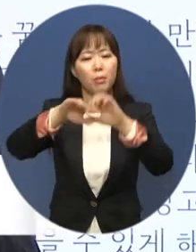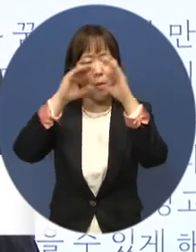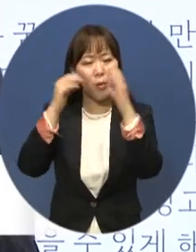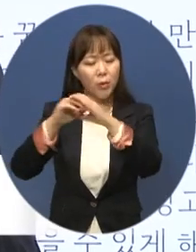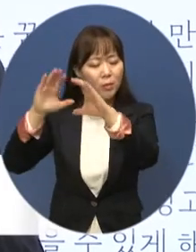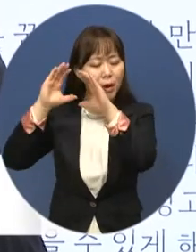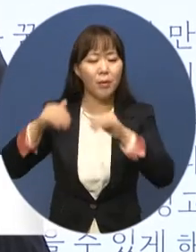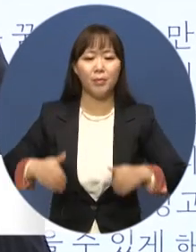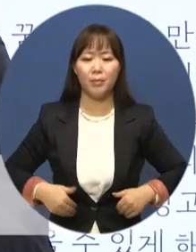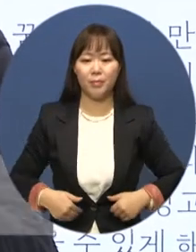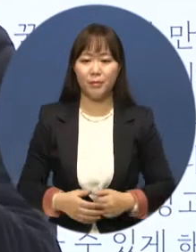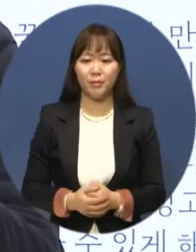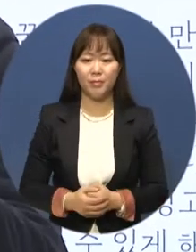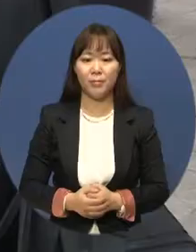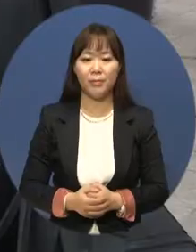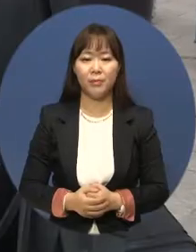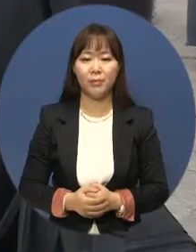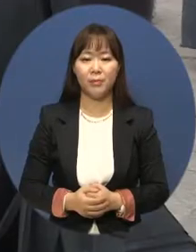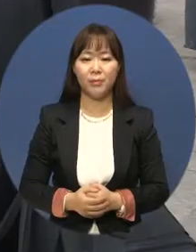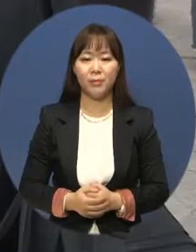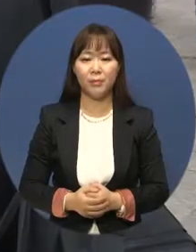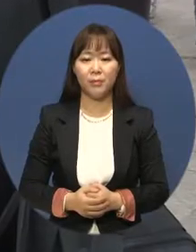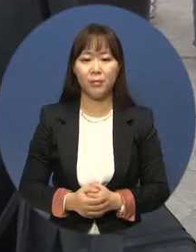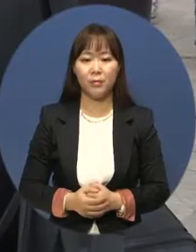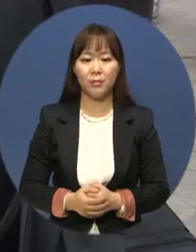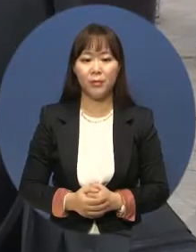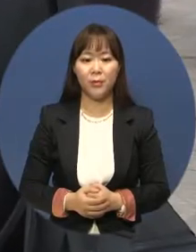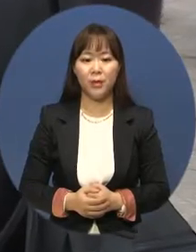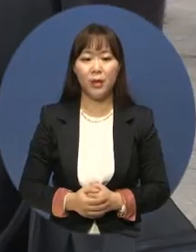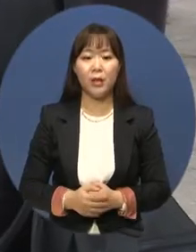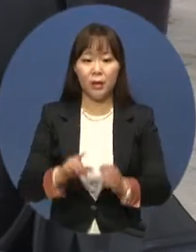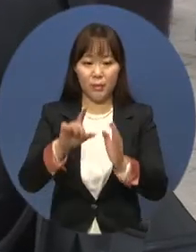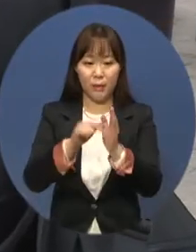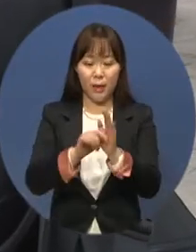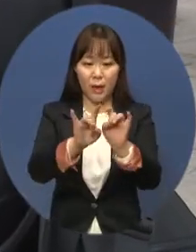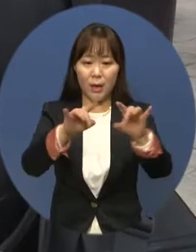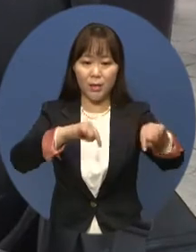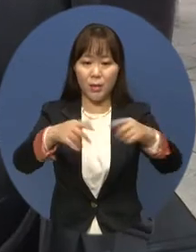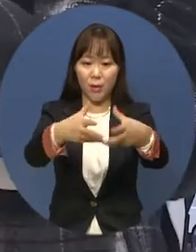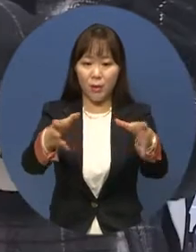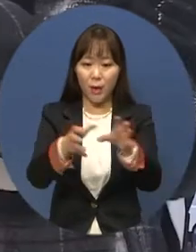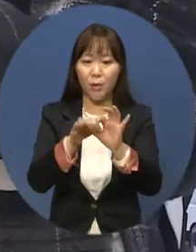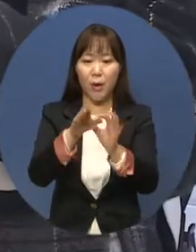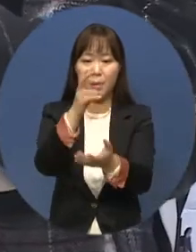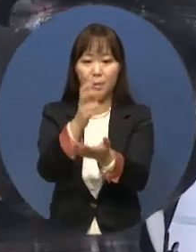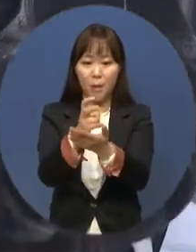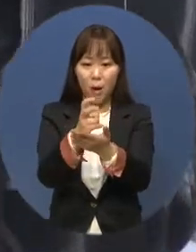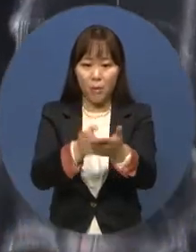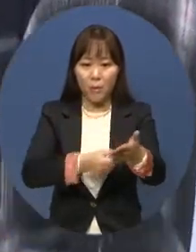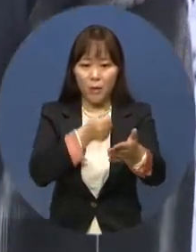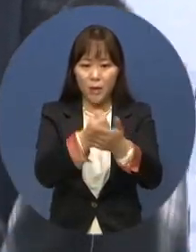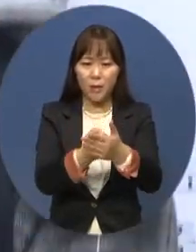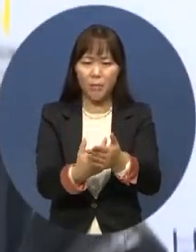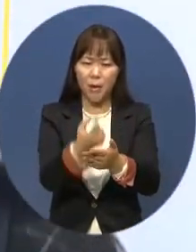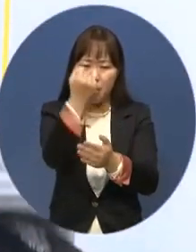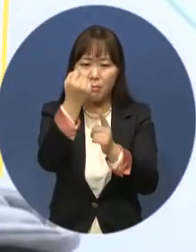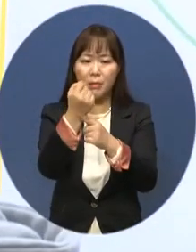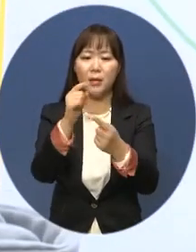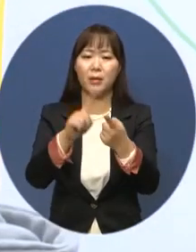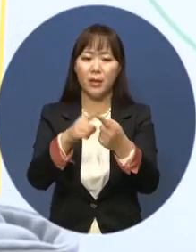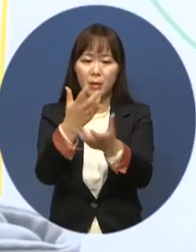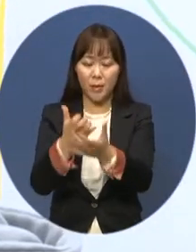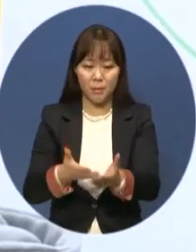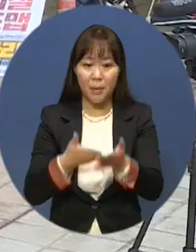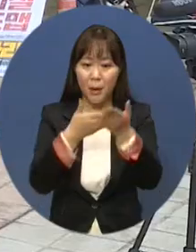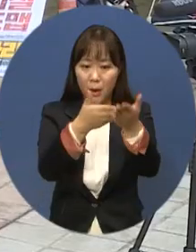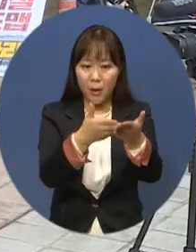기 담아 들어야 할 것 같습니다 한편 인해 창 에게는 각 정당의 관련법 제정을 촉구하는 서한을 선단